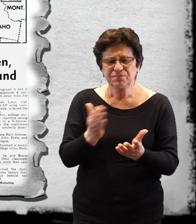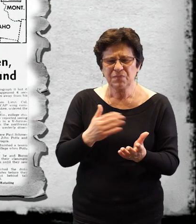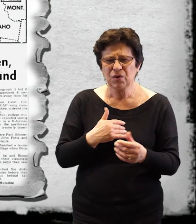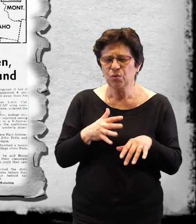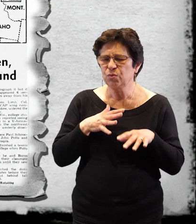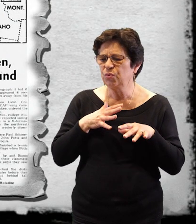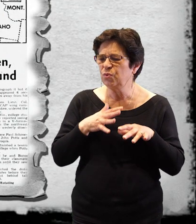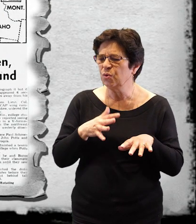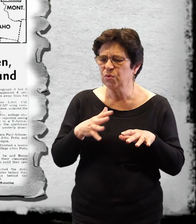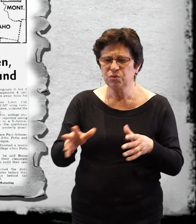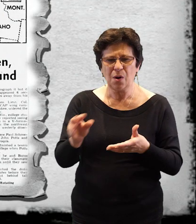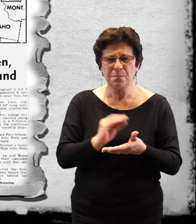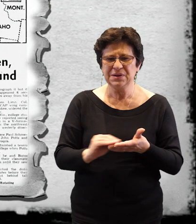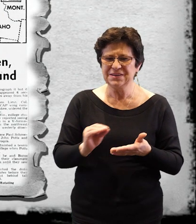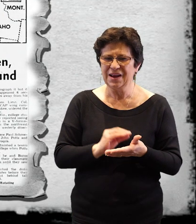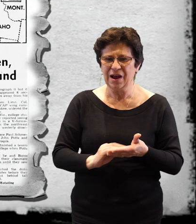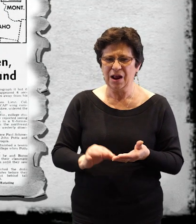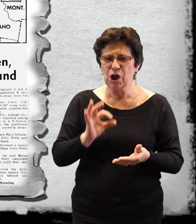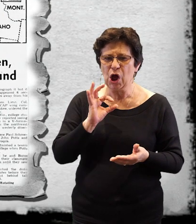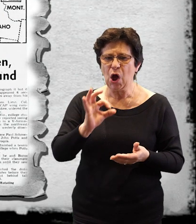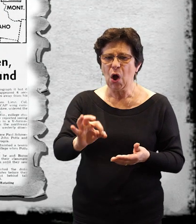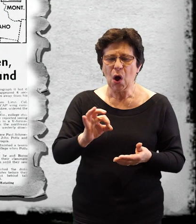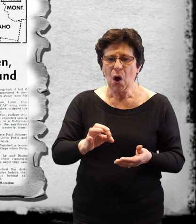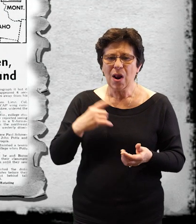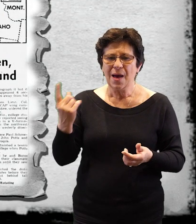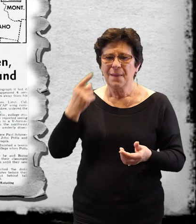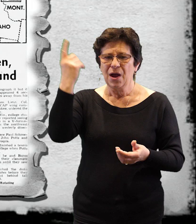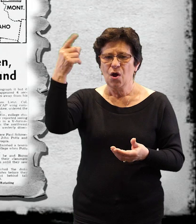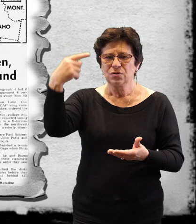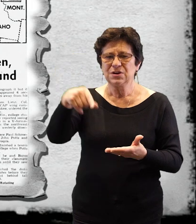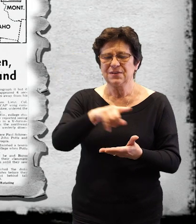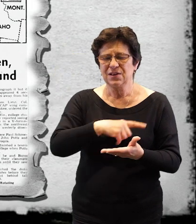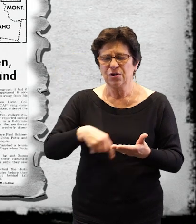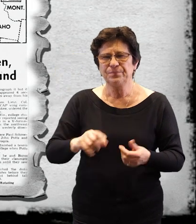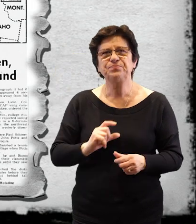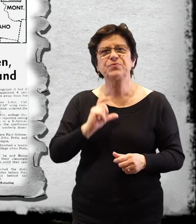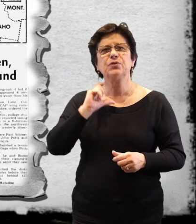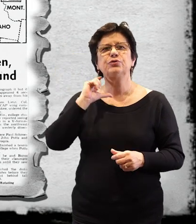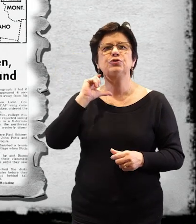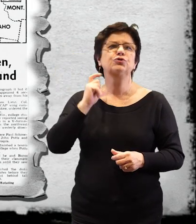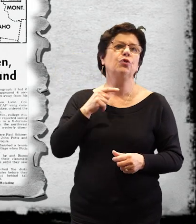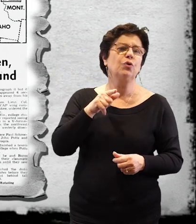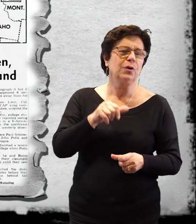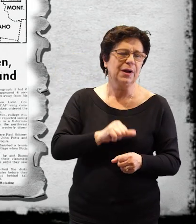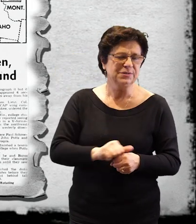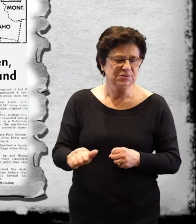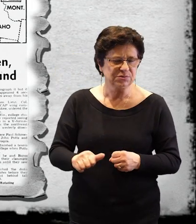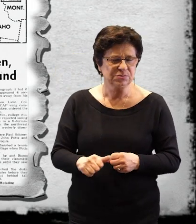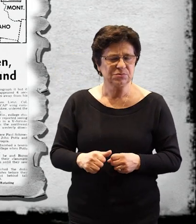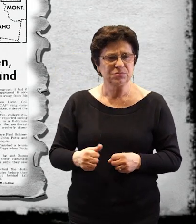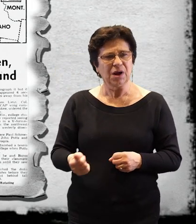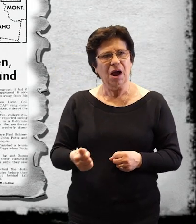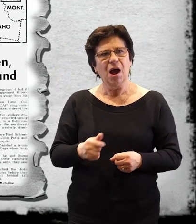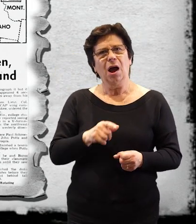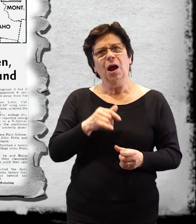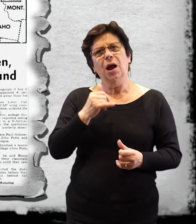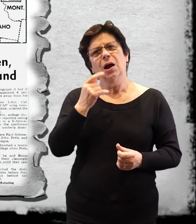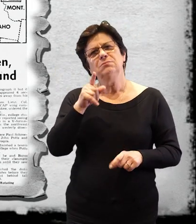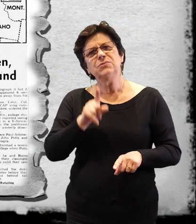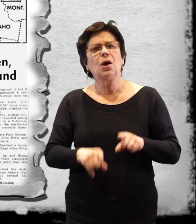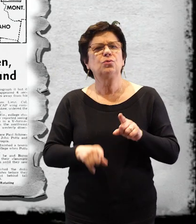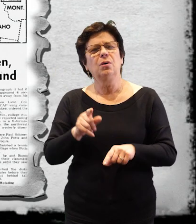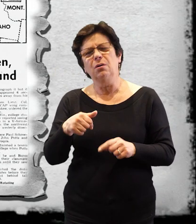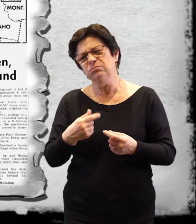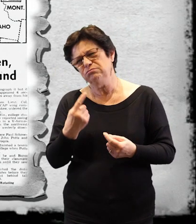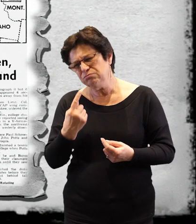artykułów, gdzie były przypuszczenia. Czym są latające talerze? Według niektórych to była broń amerykańska,